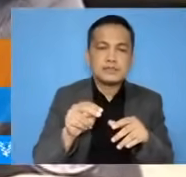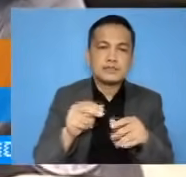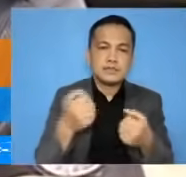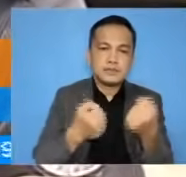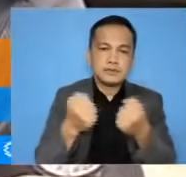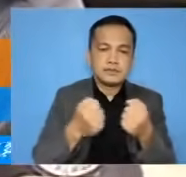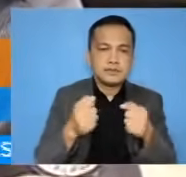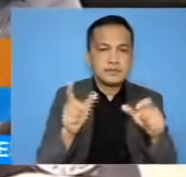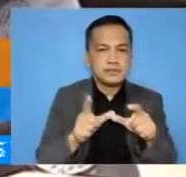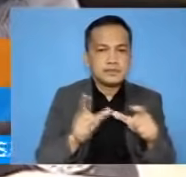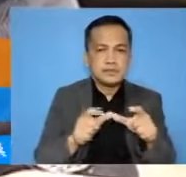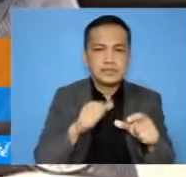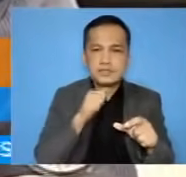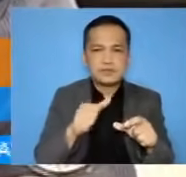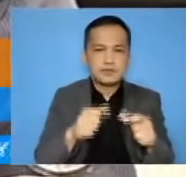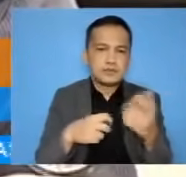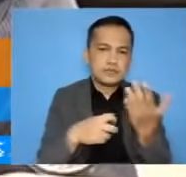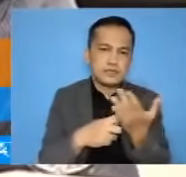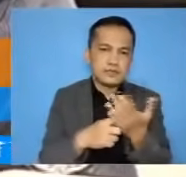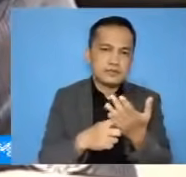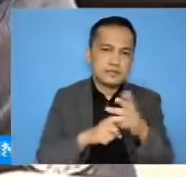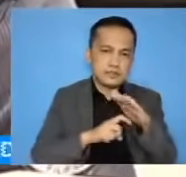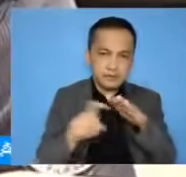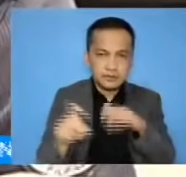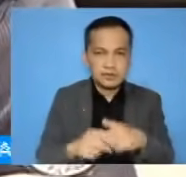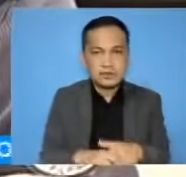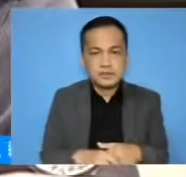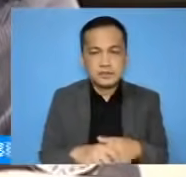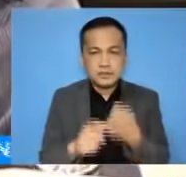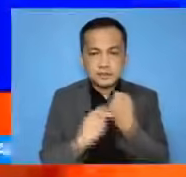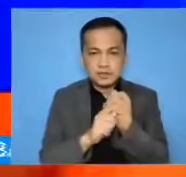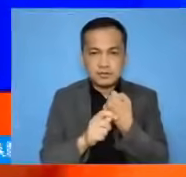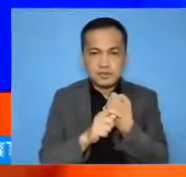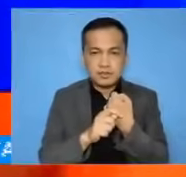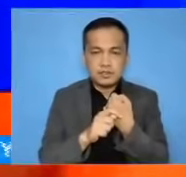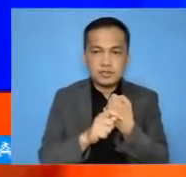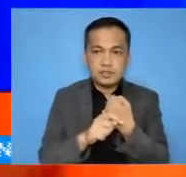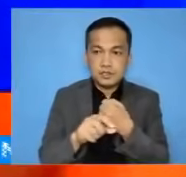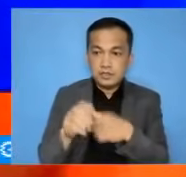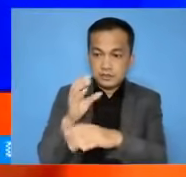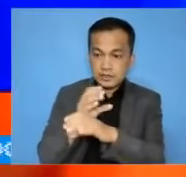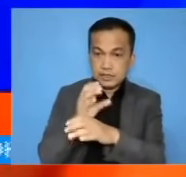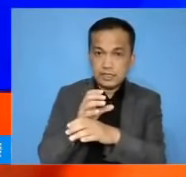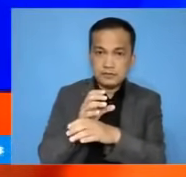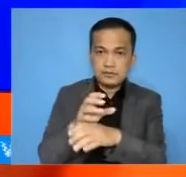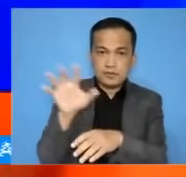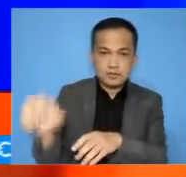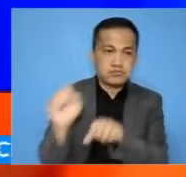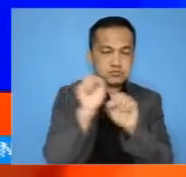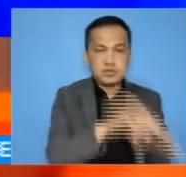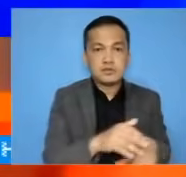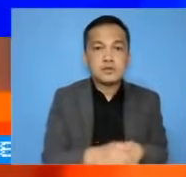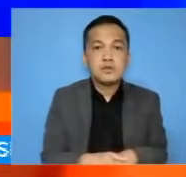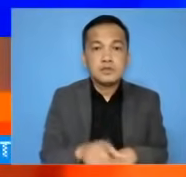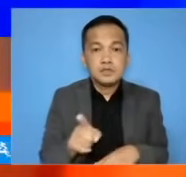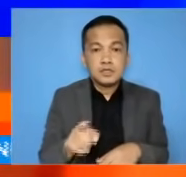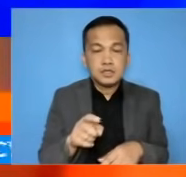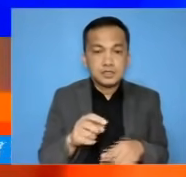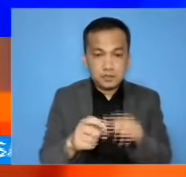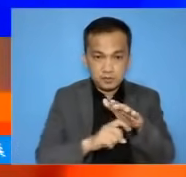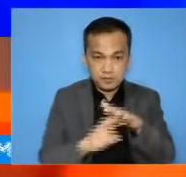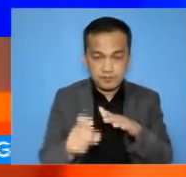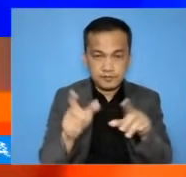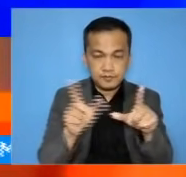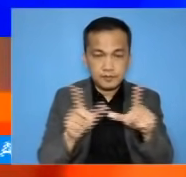pwedeng tikitan yung Xerox. Kaya temporary may impound yung sasakyan. Base sa photocopy ng lisensya, Pauline